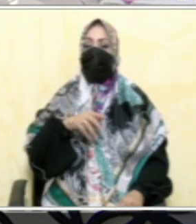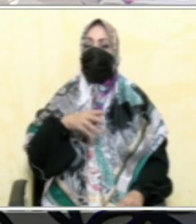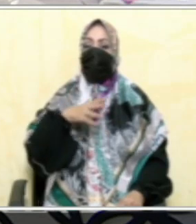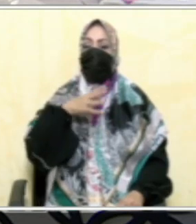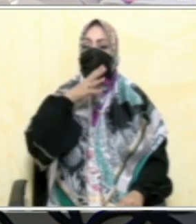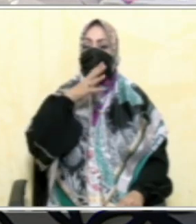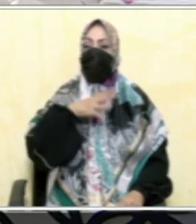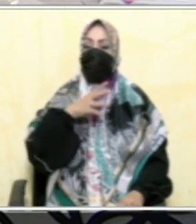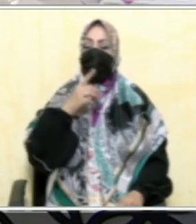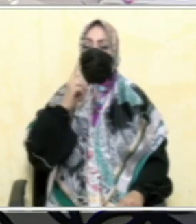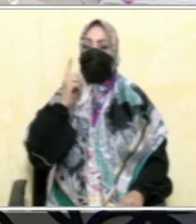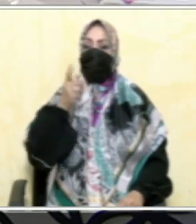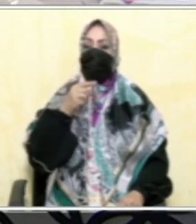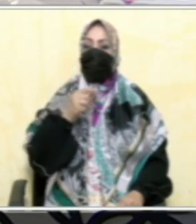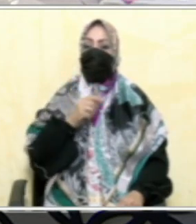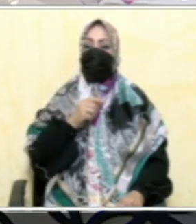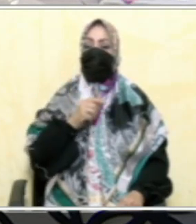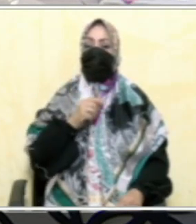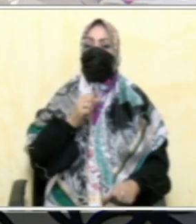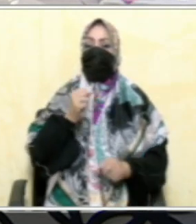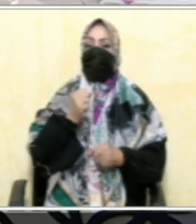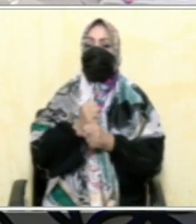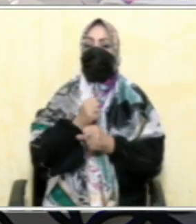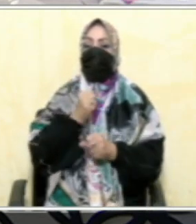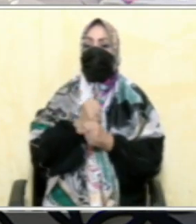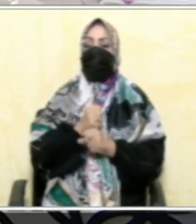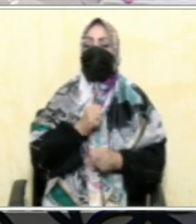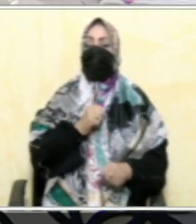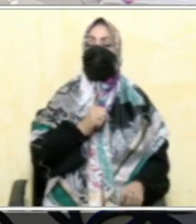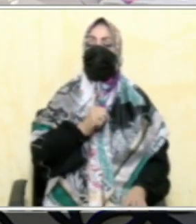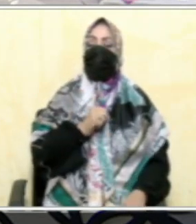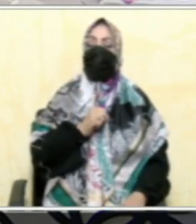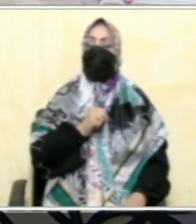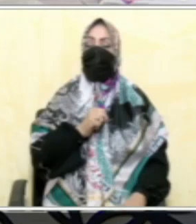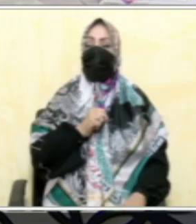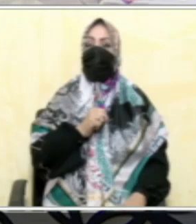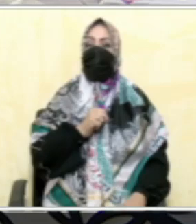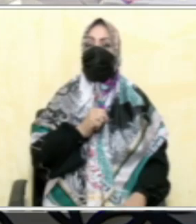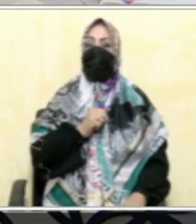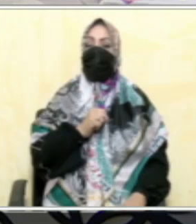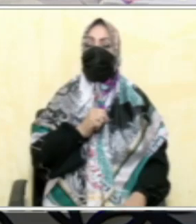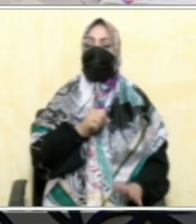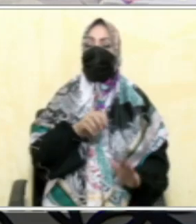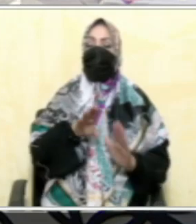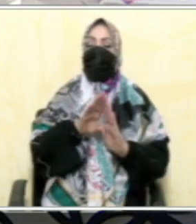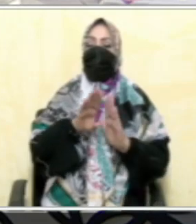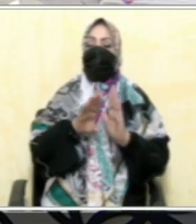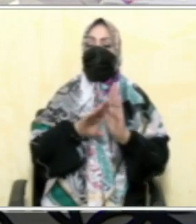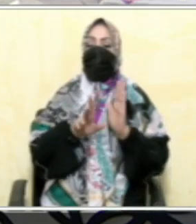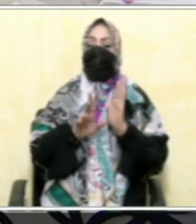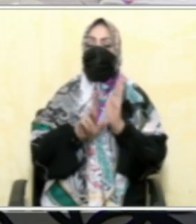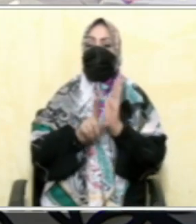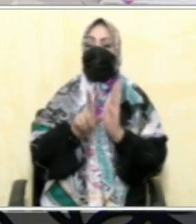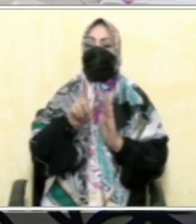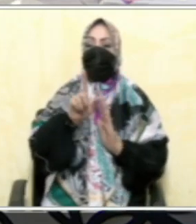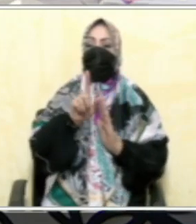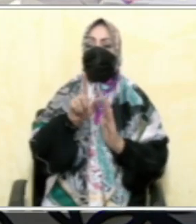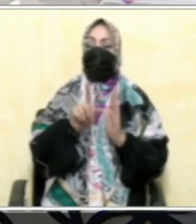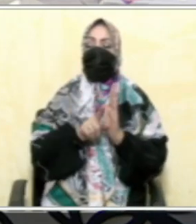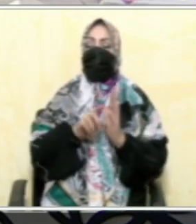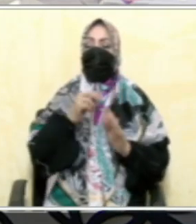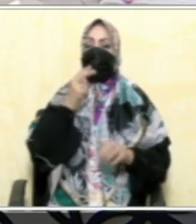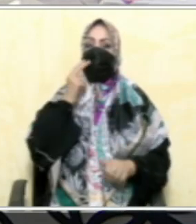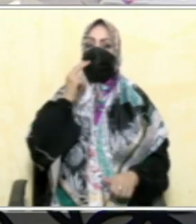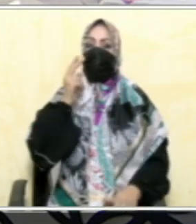الرئاسي. نعم. اول ما نجي على ولده عمره سنتين يبي له جواز سفر دبلومات. نعم. عمره سنتين يبي له جواز سفر